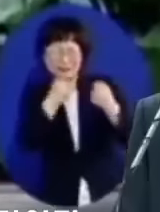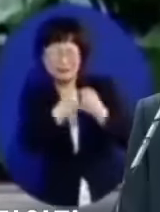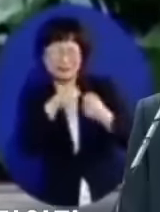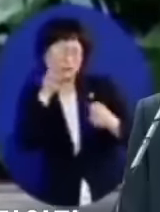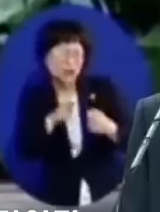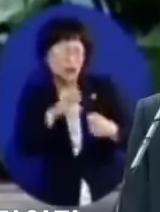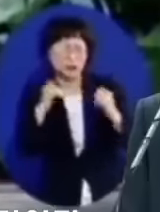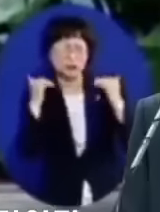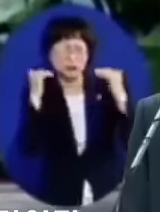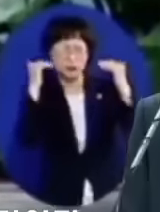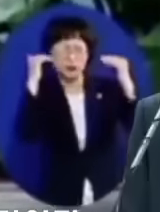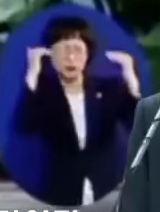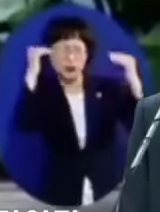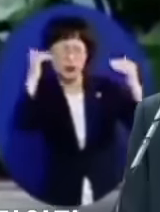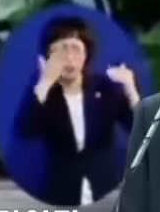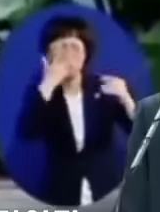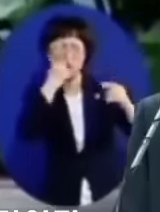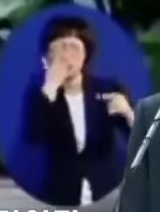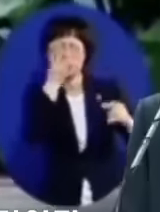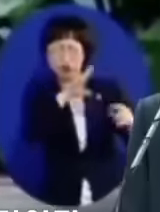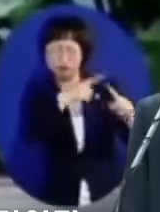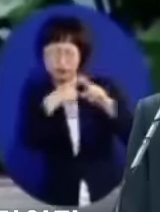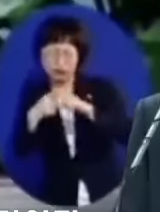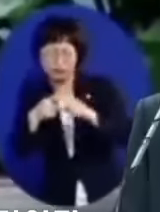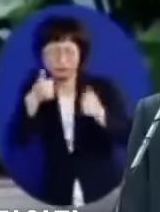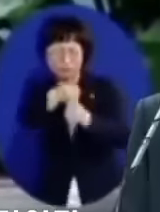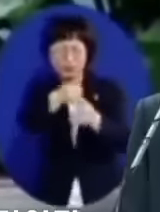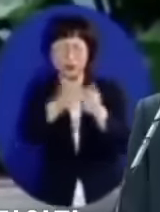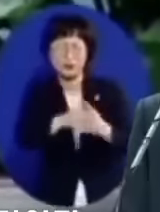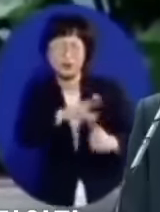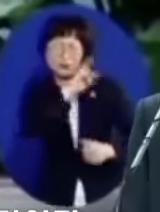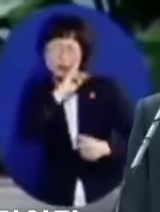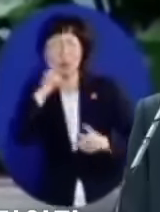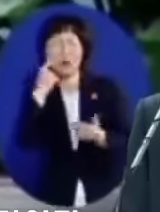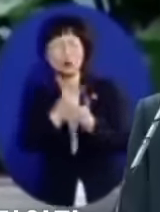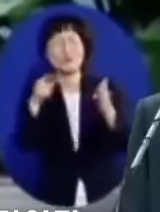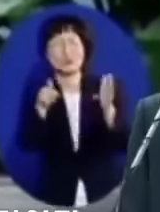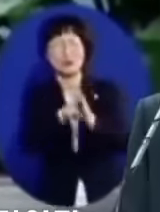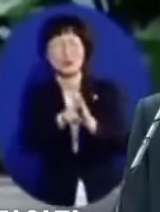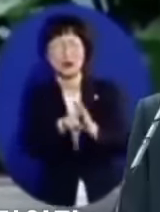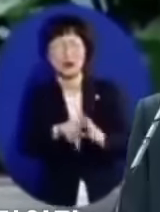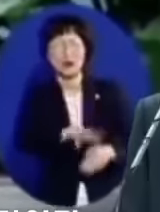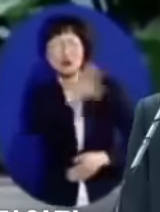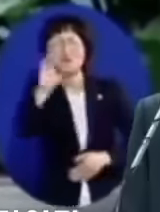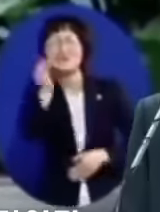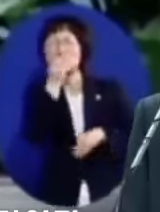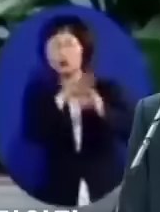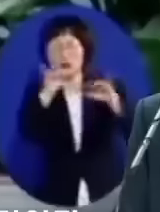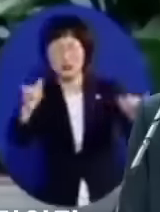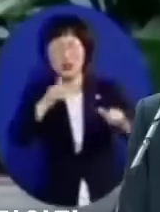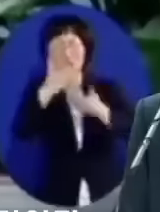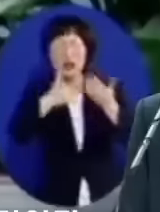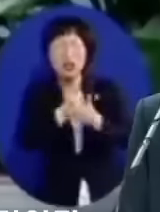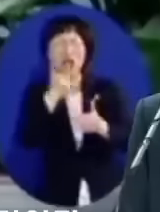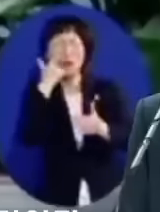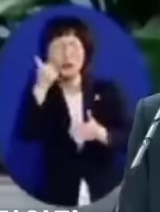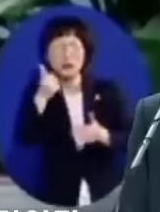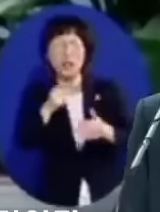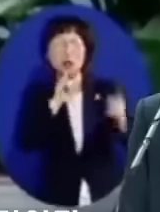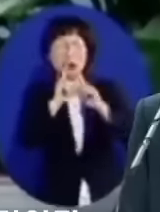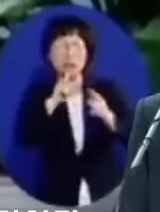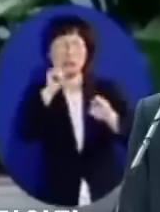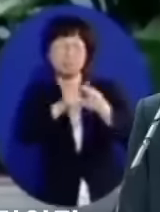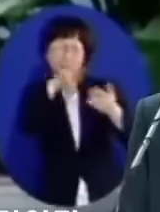싸움에 일방적인 승리를 하기 때문에 점점 더 평안이 다가오는 것입니다. 우리 성도들이 아버지 하나님이 쓰여 말씀을